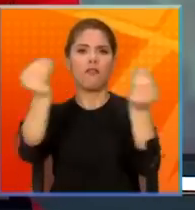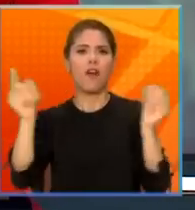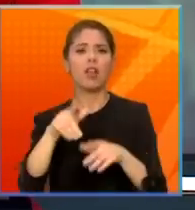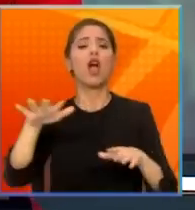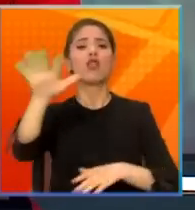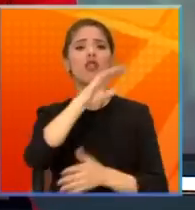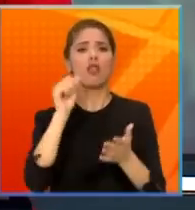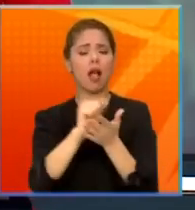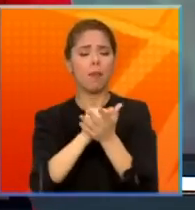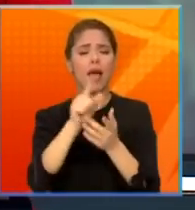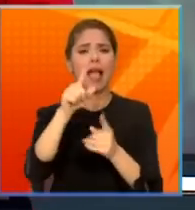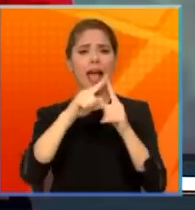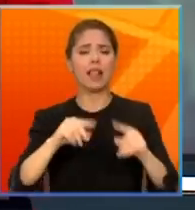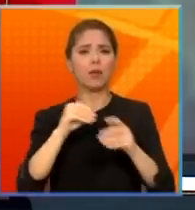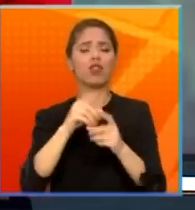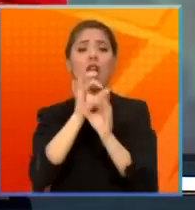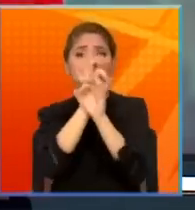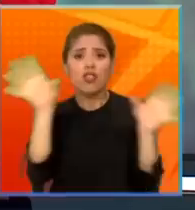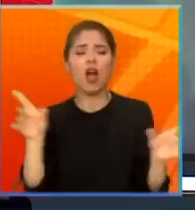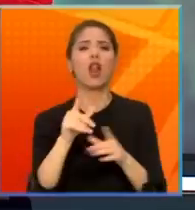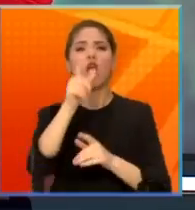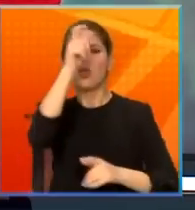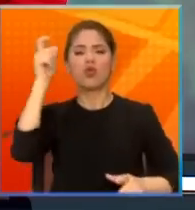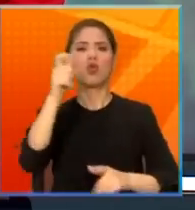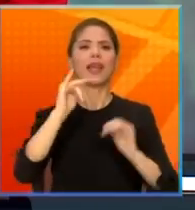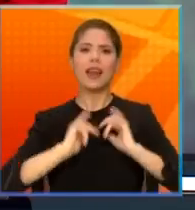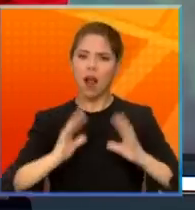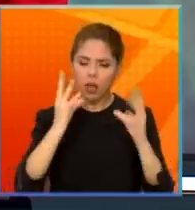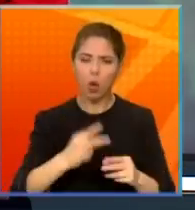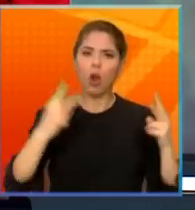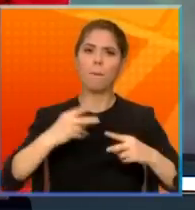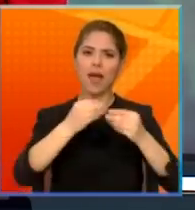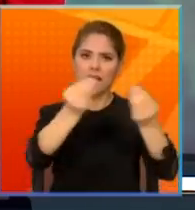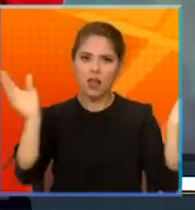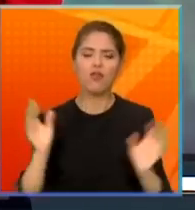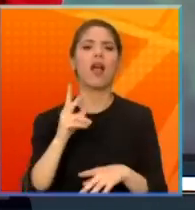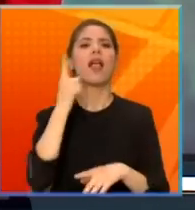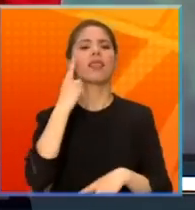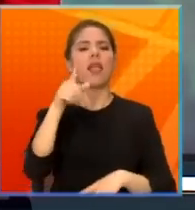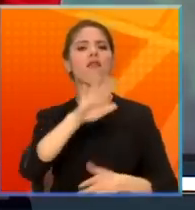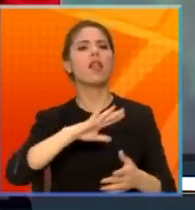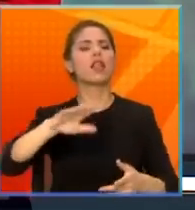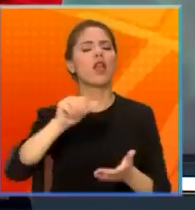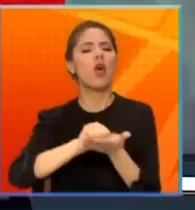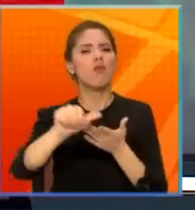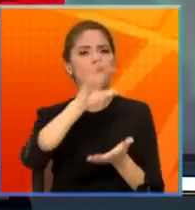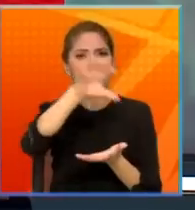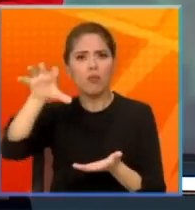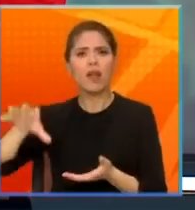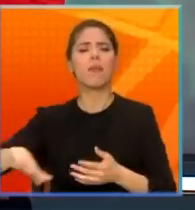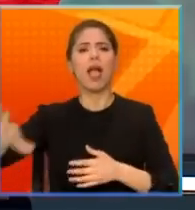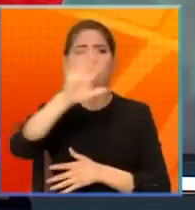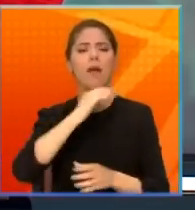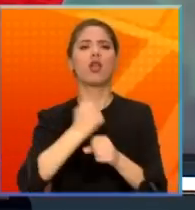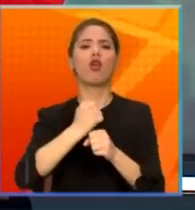sosyal medya hesabından yaptığı çağrıda Türkiye'ye müsterih olun mesajını verdi. Devletin bütün birimleriyle görevinin